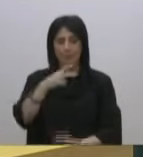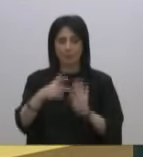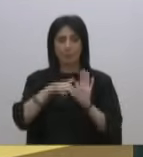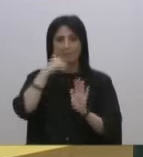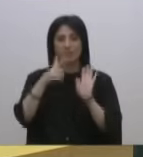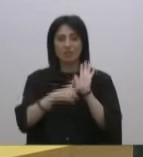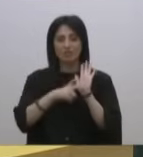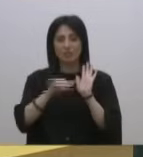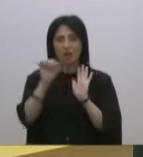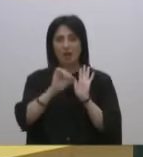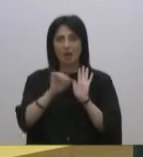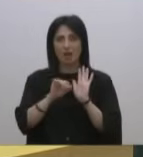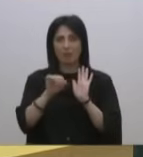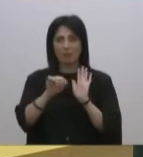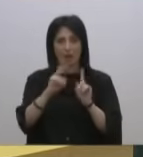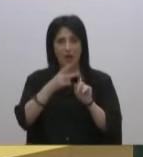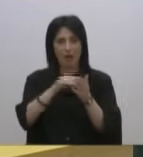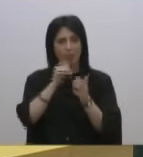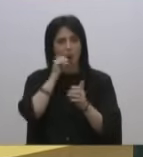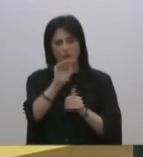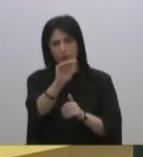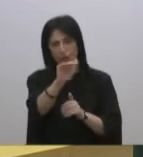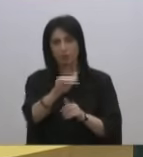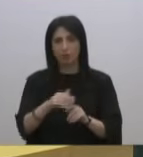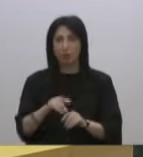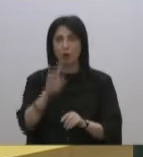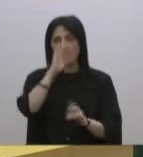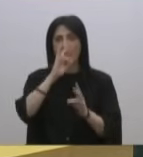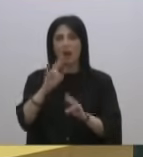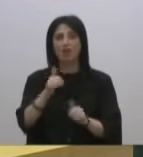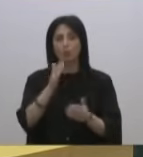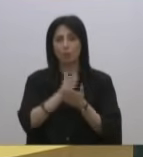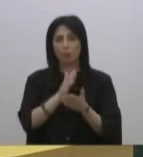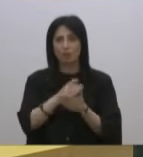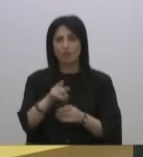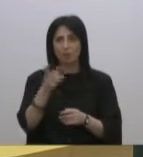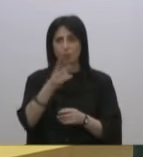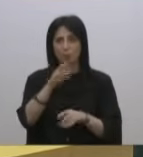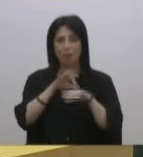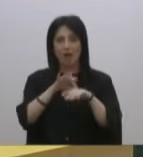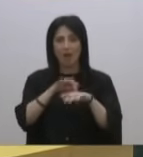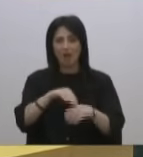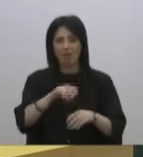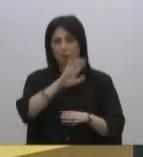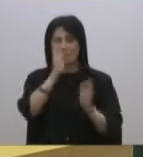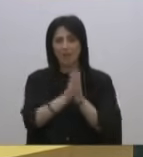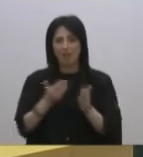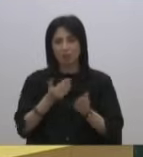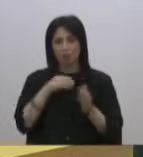2008 წლის 7 აგვისტოს ამას გაგიმეორებთ ყოველჯერვე, როგორია მოღალატეობა და ეს უნდა ატაროთ მთელი ცხოვრება